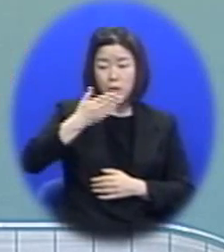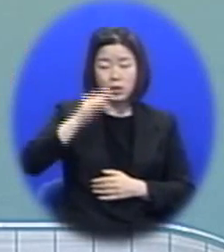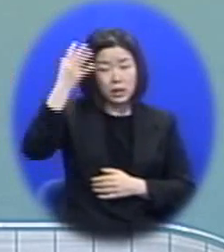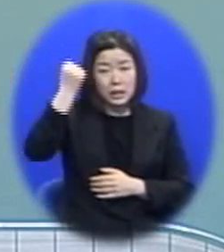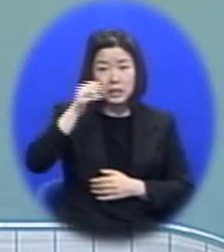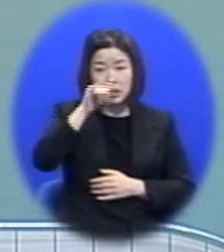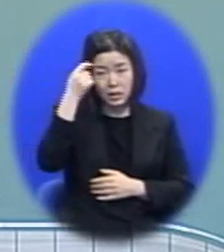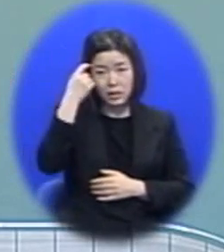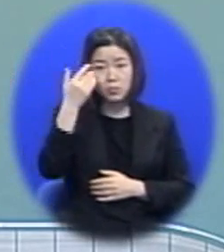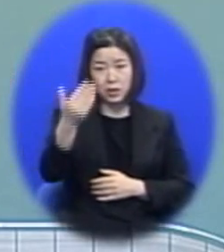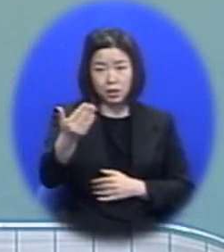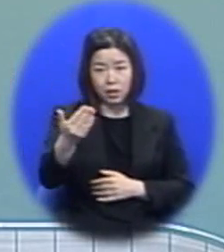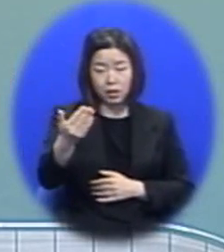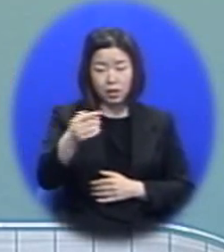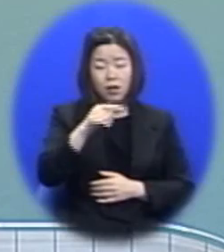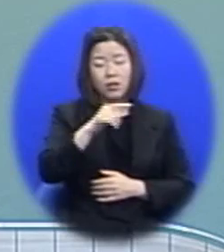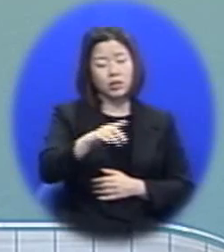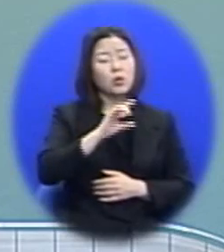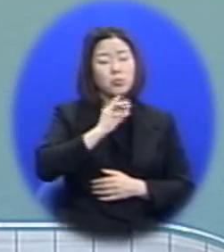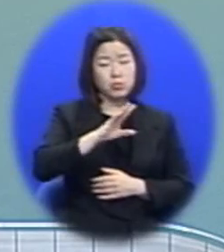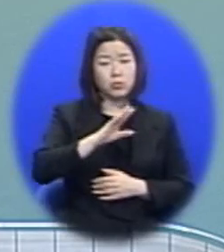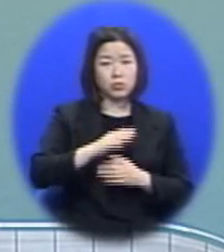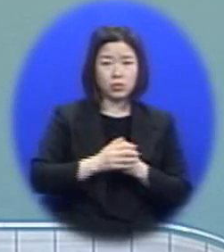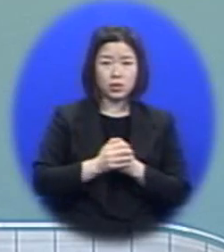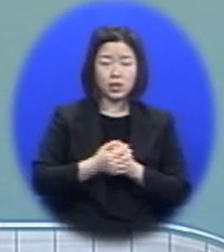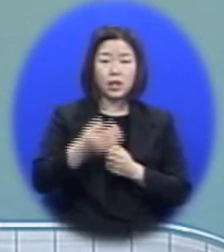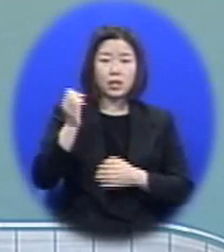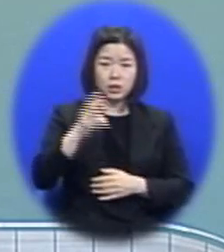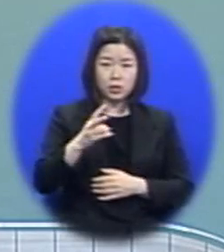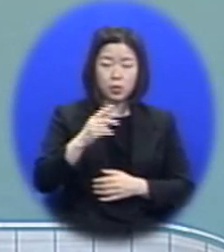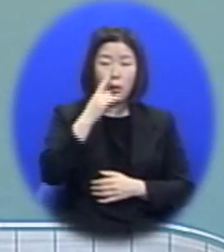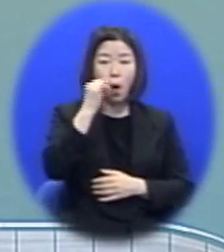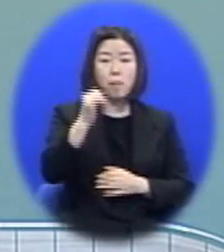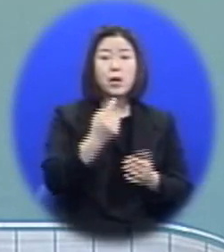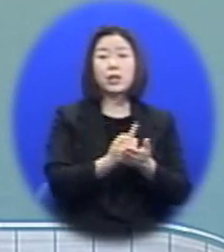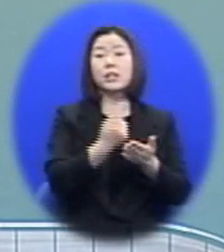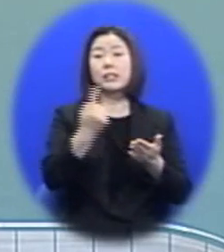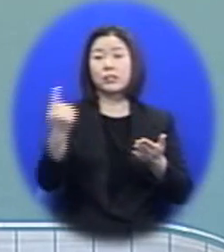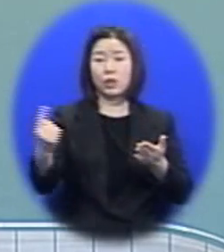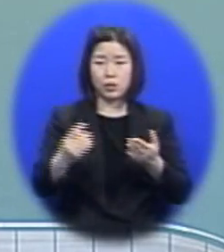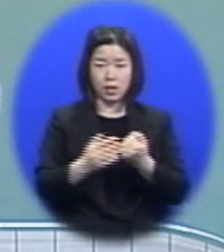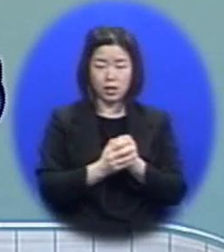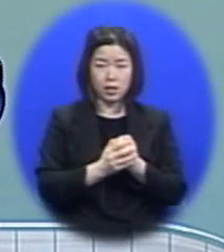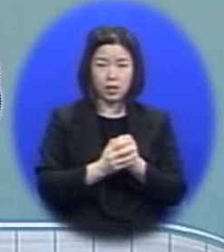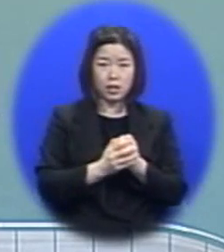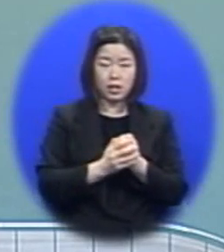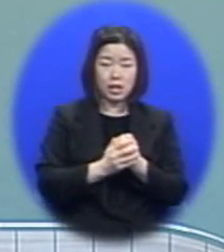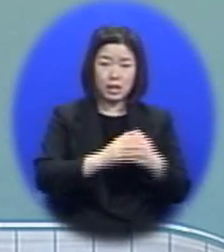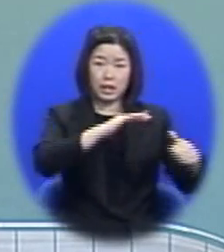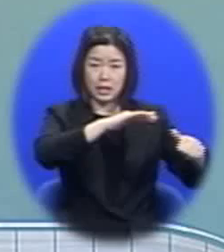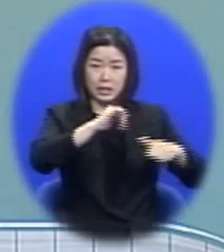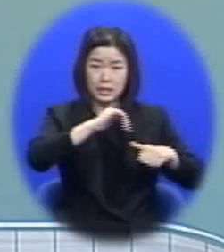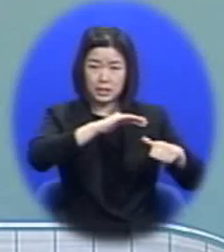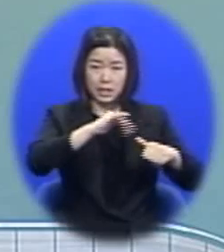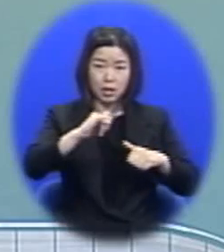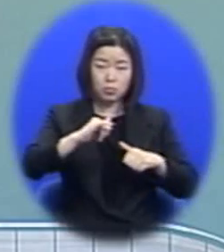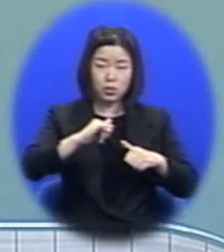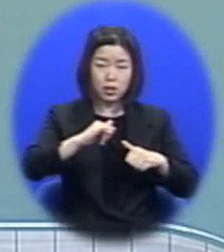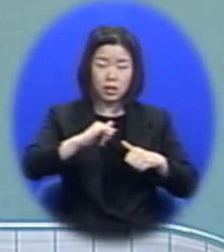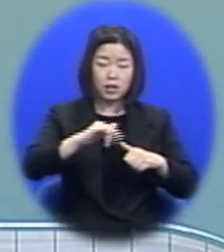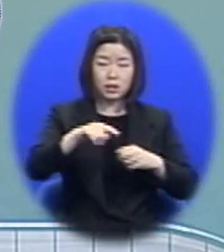그거밖에 없는 거예요 그리고는 엄마를 떠납니다 사무엘은 엘리 제사장 집에